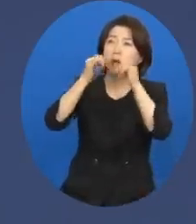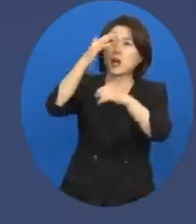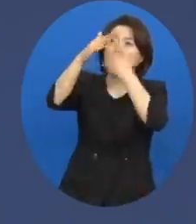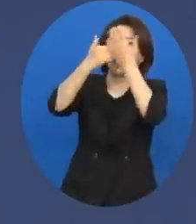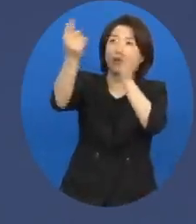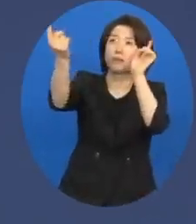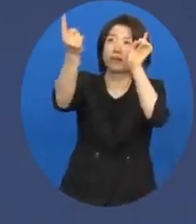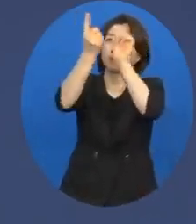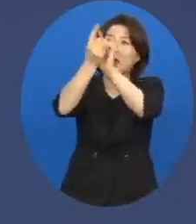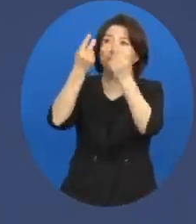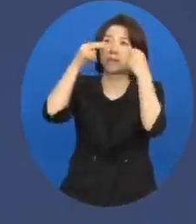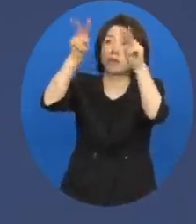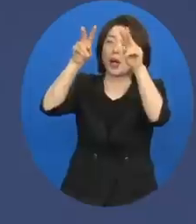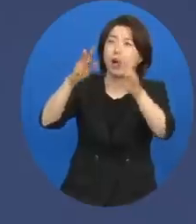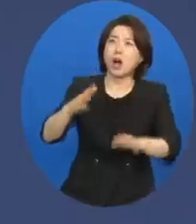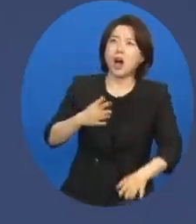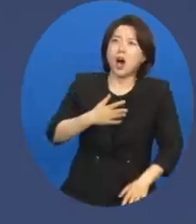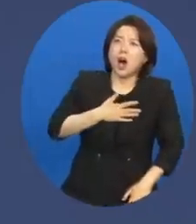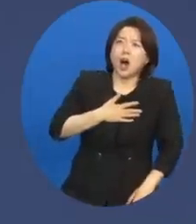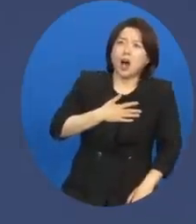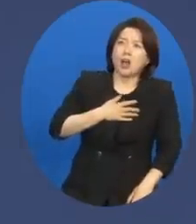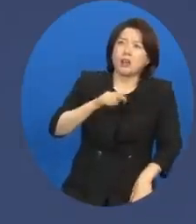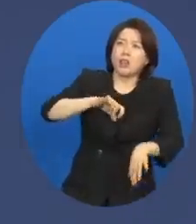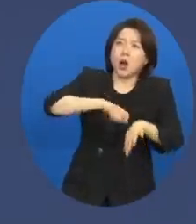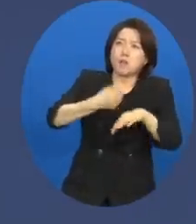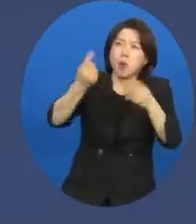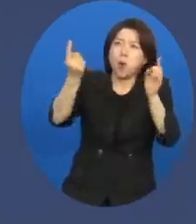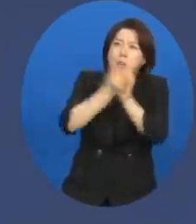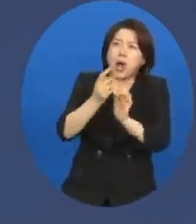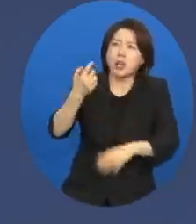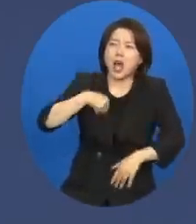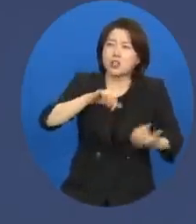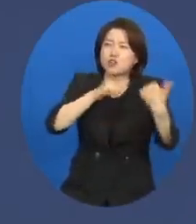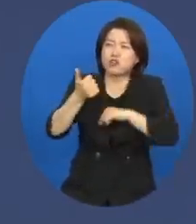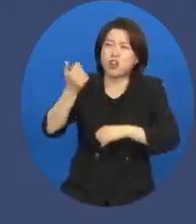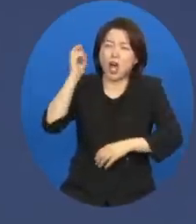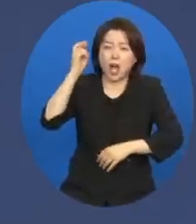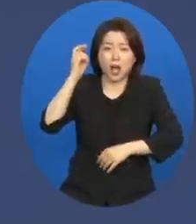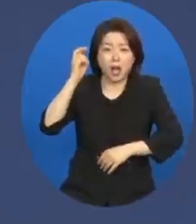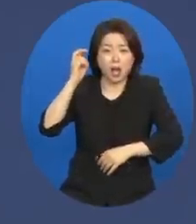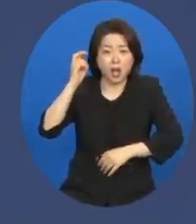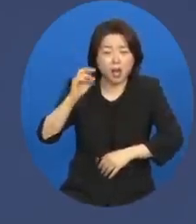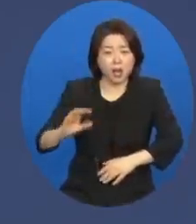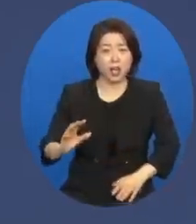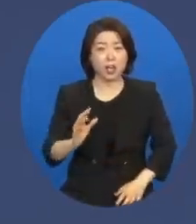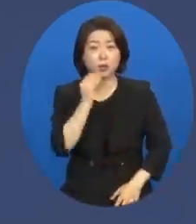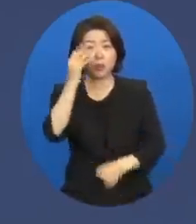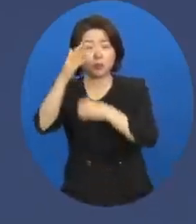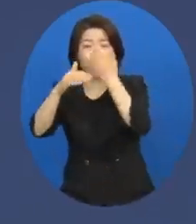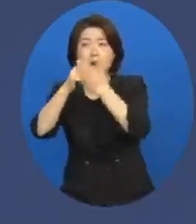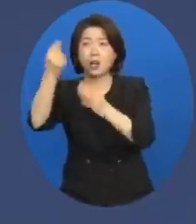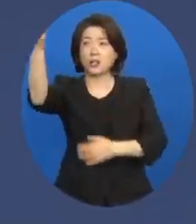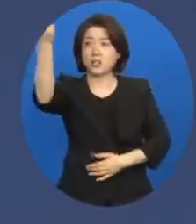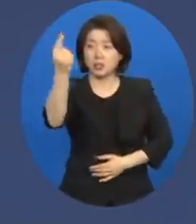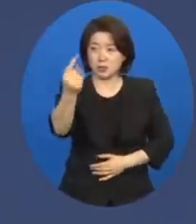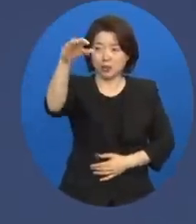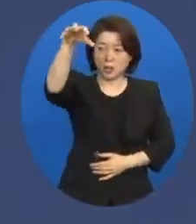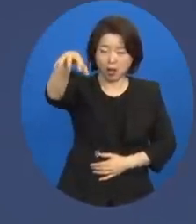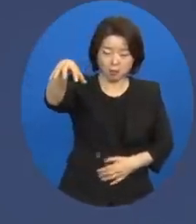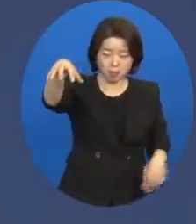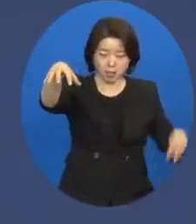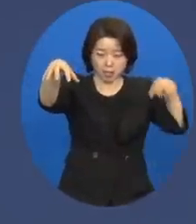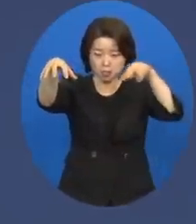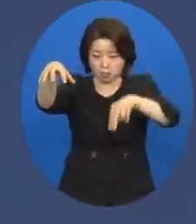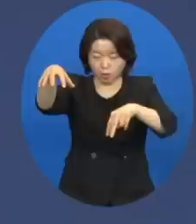배웠으니 화로다 나는 죽게 되었도다. 이게 바로 거룩한 하나님의 임재 앞에 선